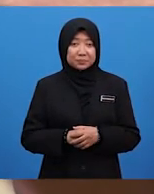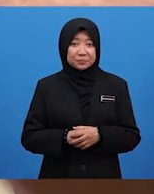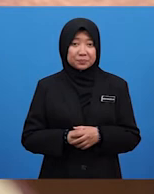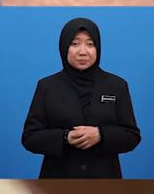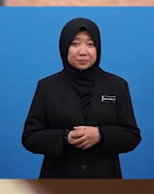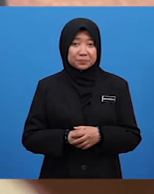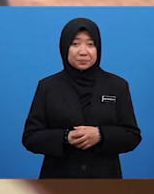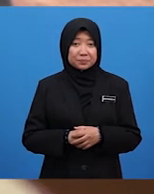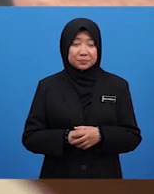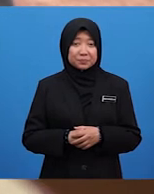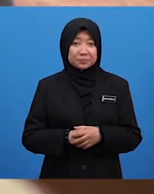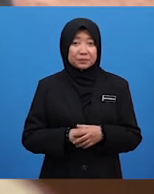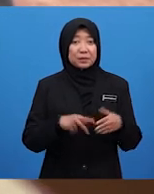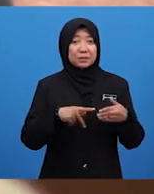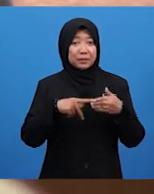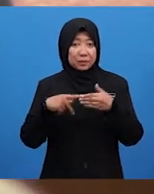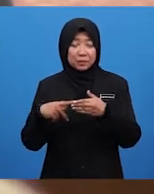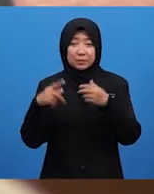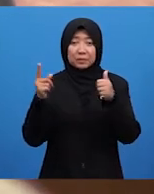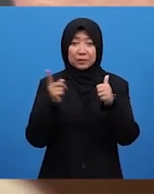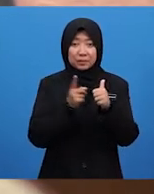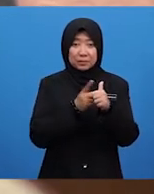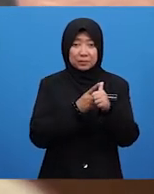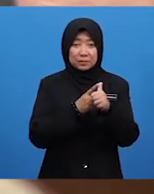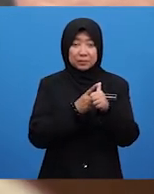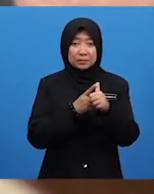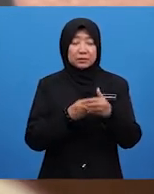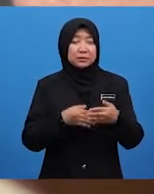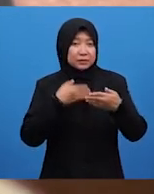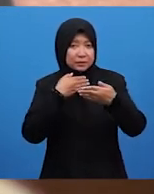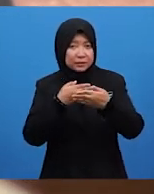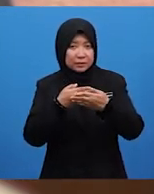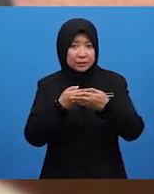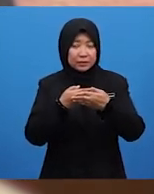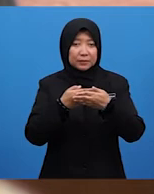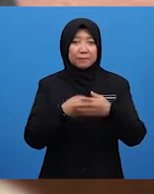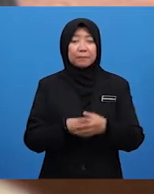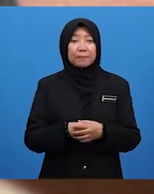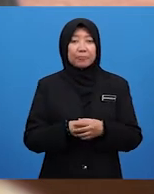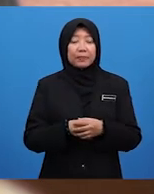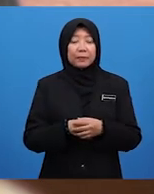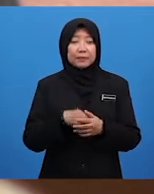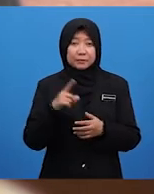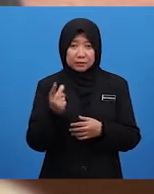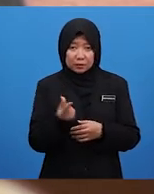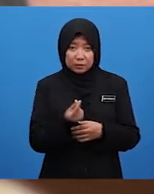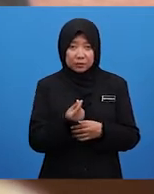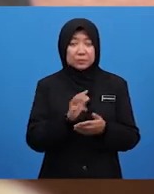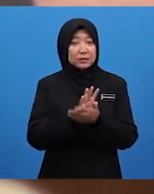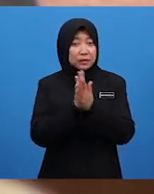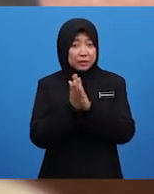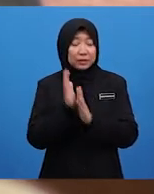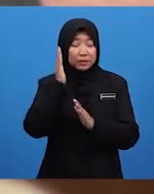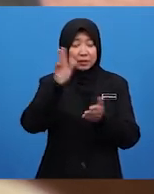Aha, panduan pertama. Semakin dekat jarak jarum, semakin kemas